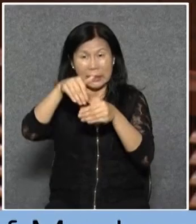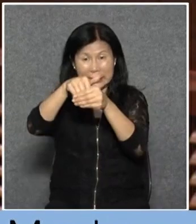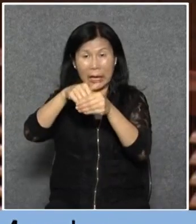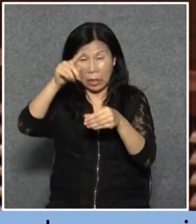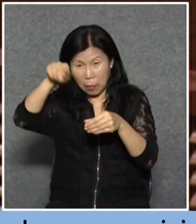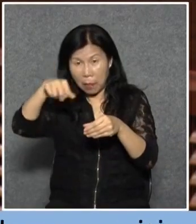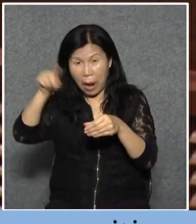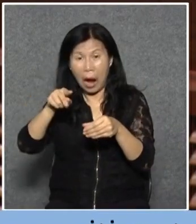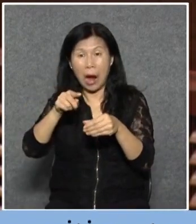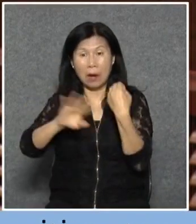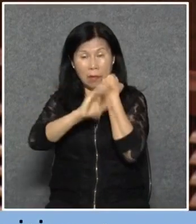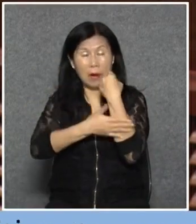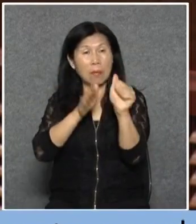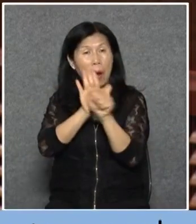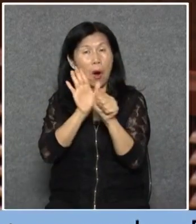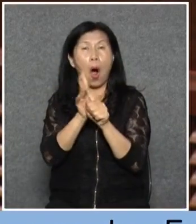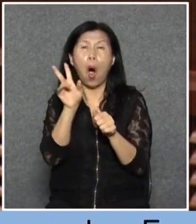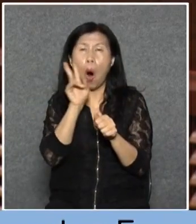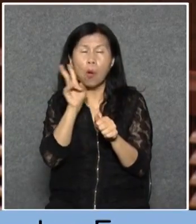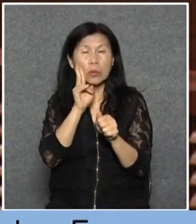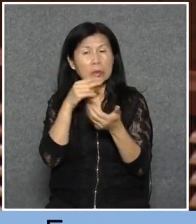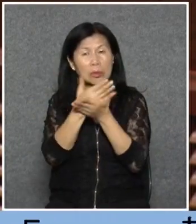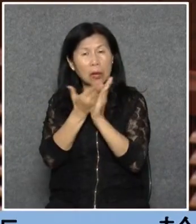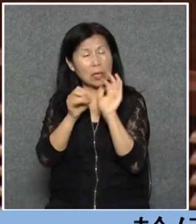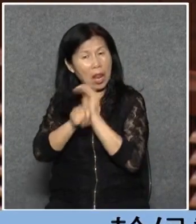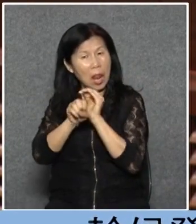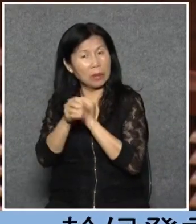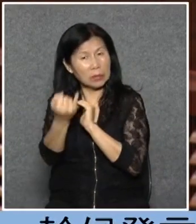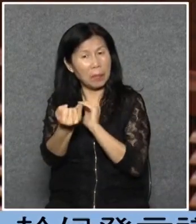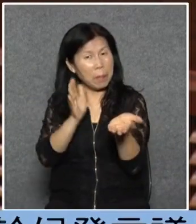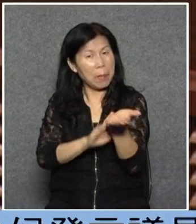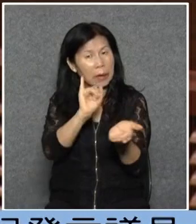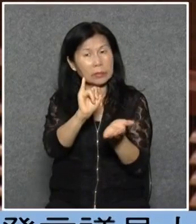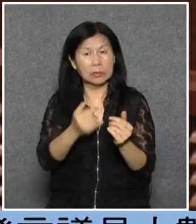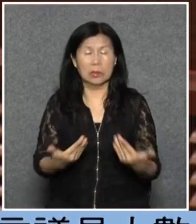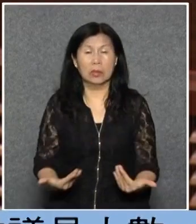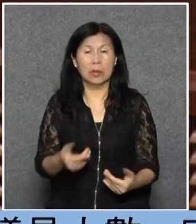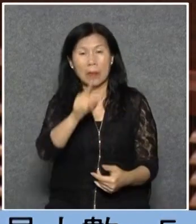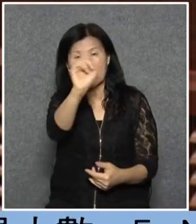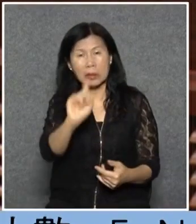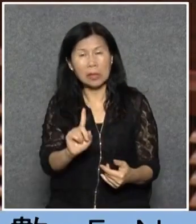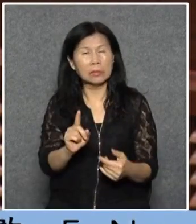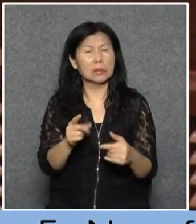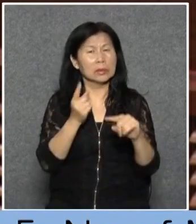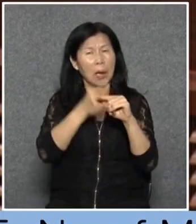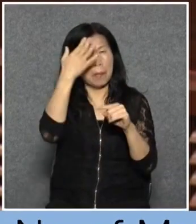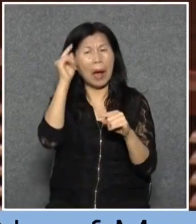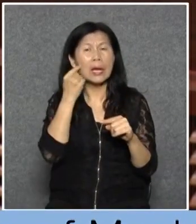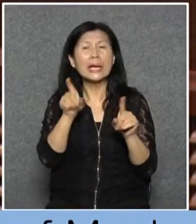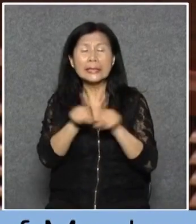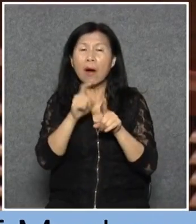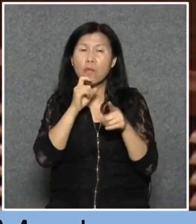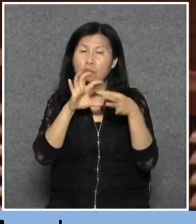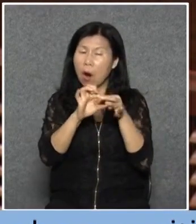序之中係出現咗漏洞呢？如果你話唔係嘅，我想問佢點樣理解到呢一個個案